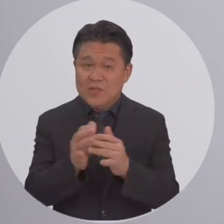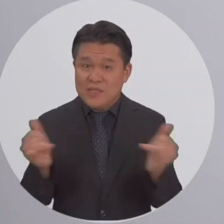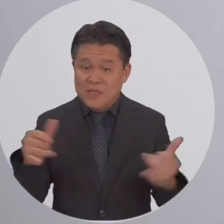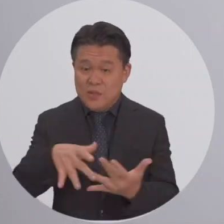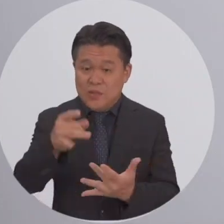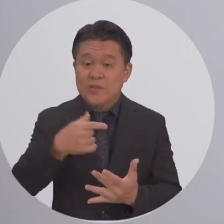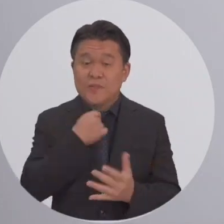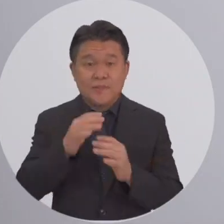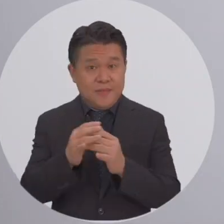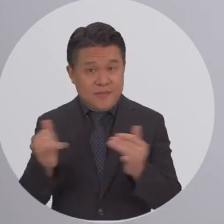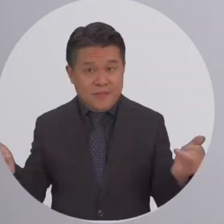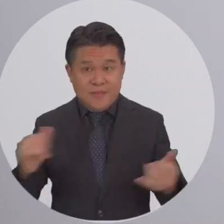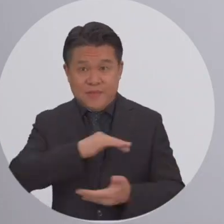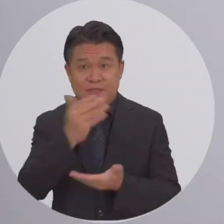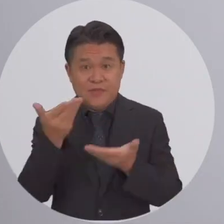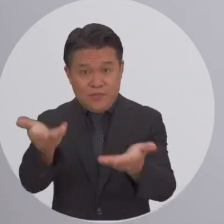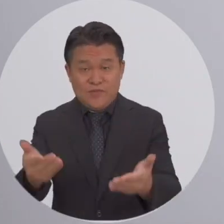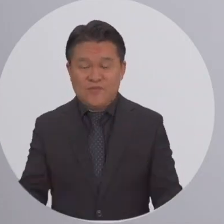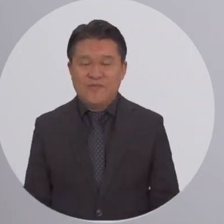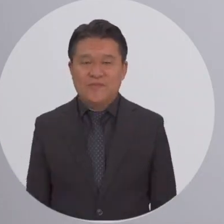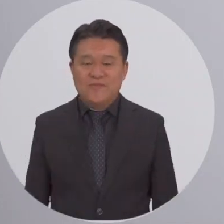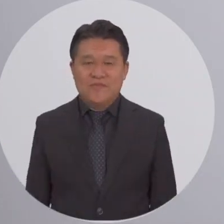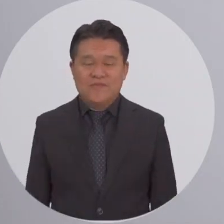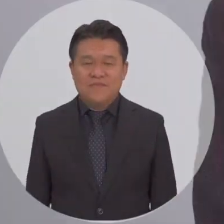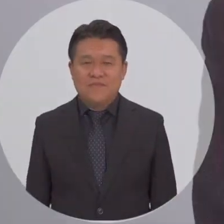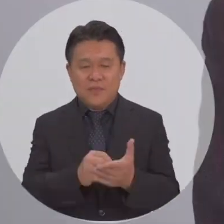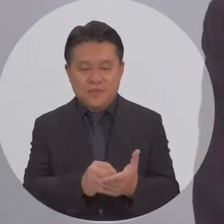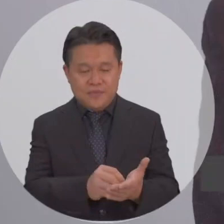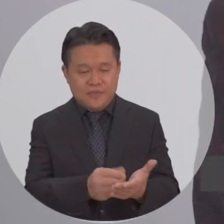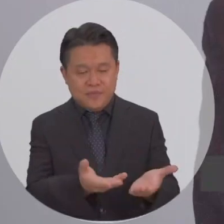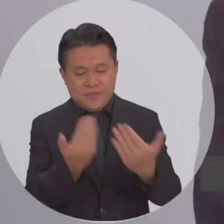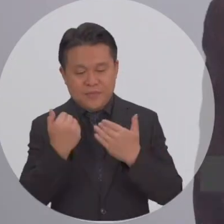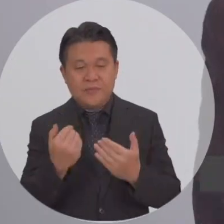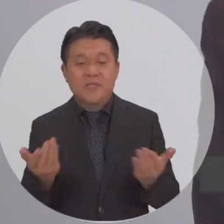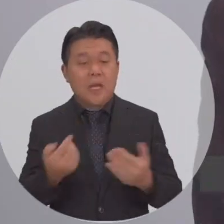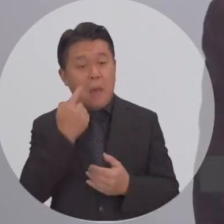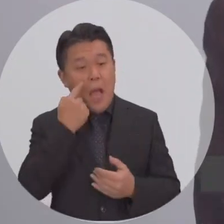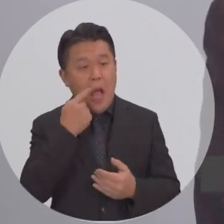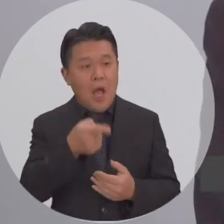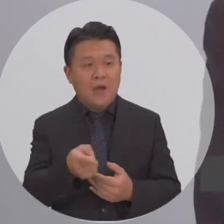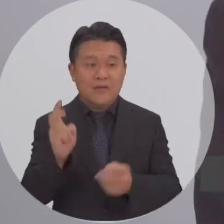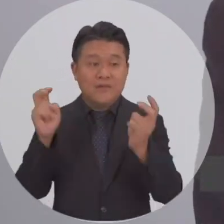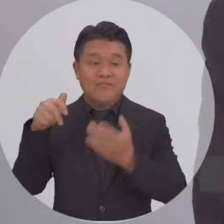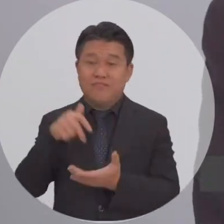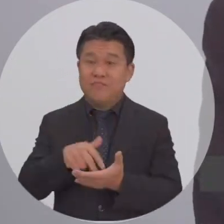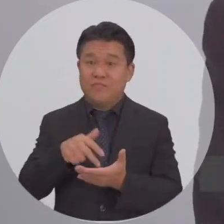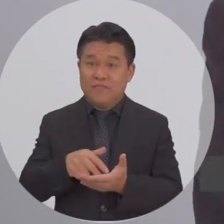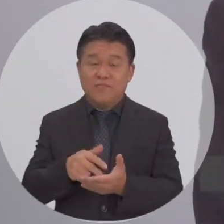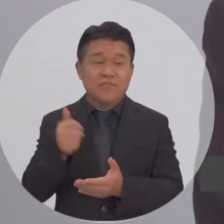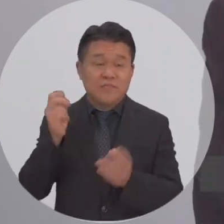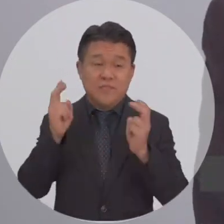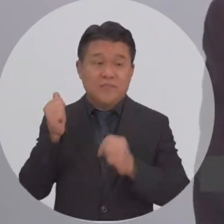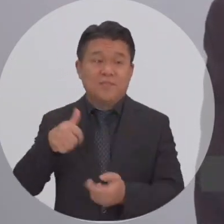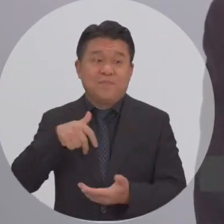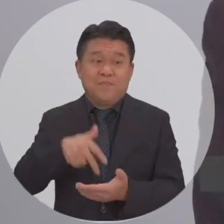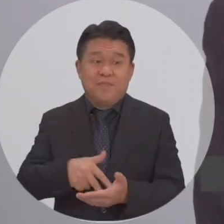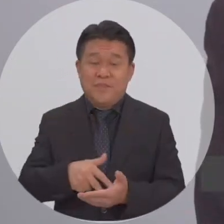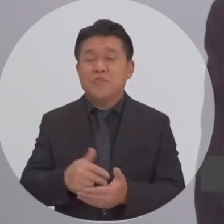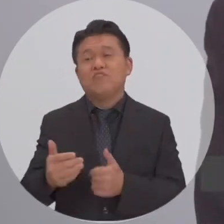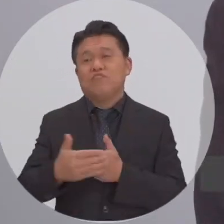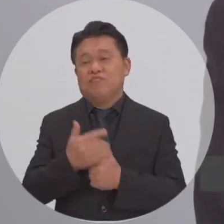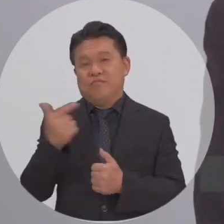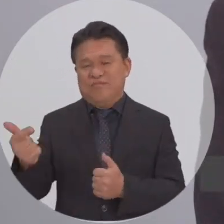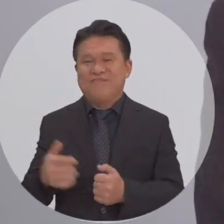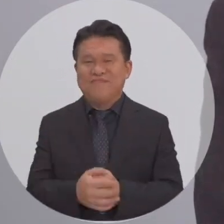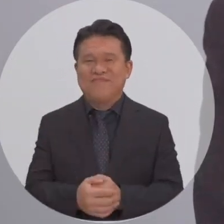원하는 분들께 한마디 조언을 해주신다면 부탁드립니다. 아마 그 기업 측에서도 고용주 입장에서도 많은 도움이 될 수